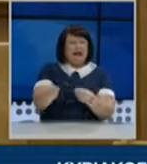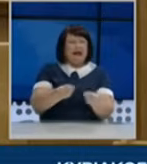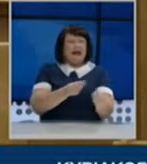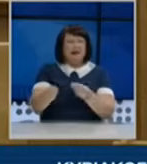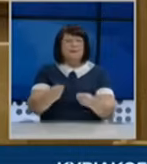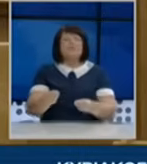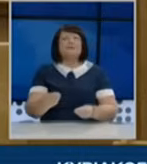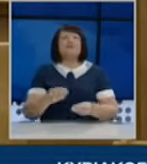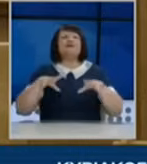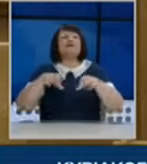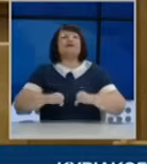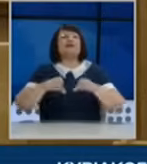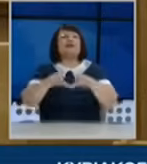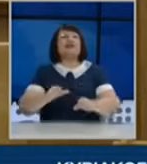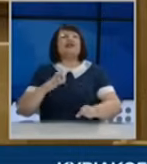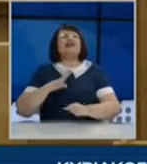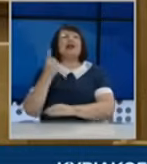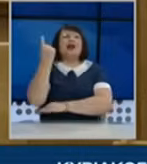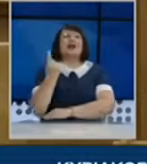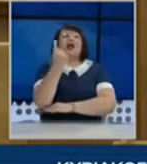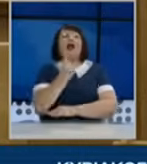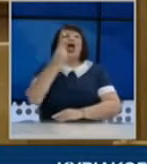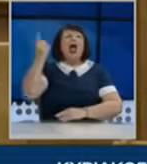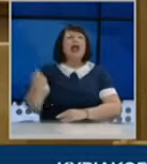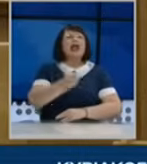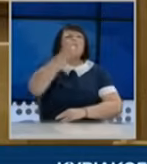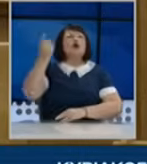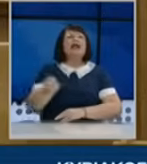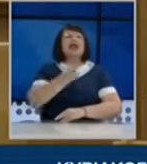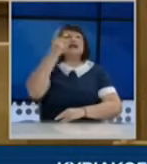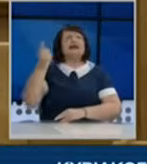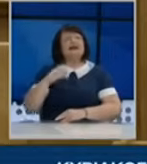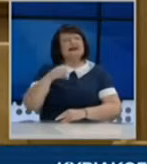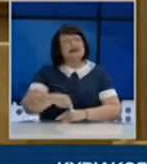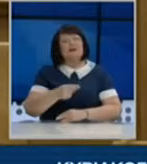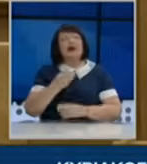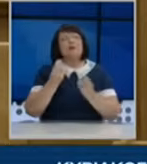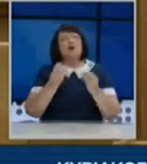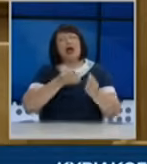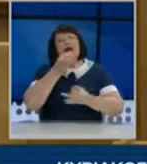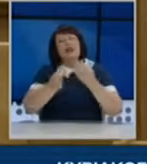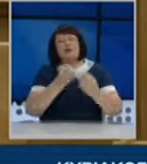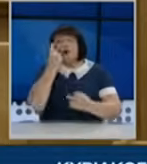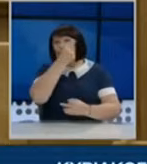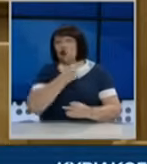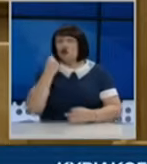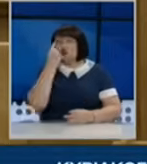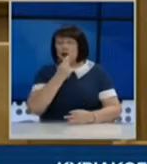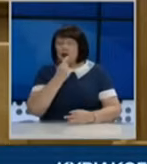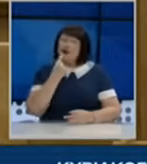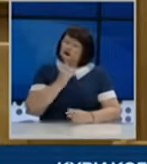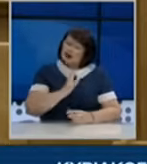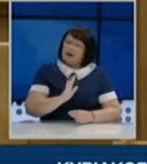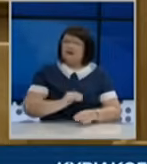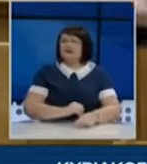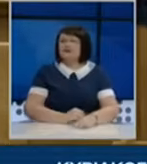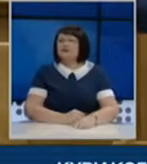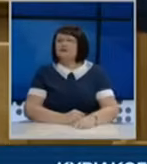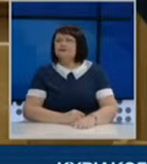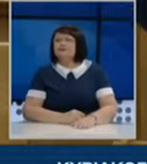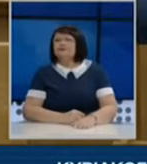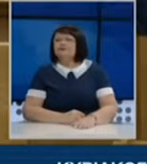ολιγάρχες σας θέλανε από τότε να στήσουν ανεμογεννήτριες. Έχω να σας πω πολλά σήμερα, αφού πήγε επί προσωπικού η κουβέντα. Πάμε λοιπόν. Για